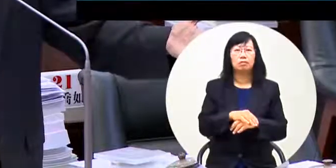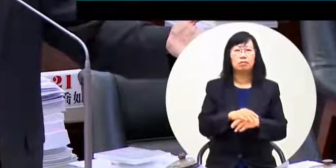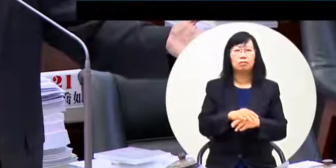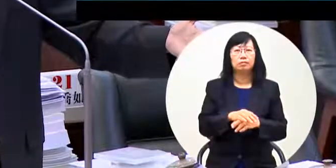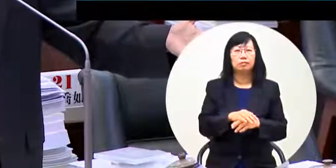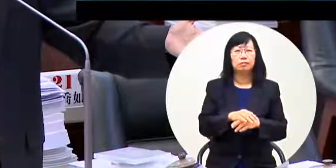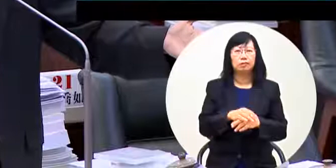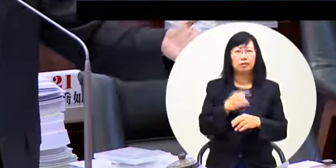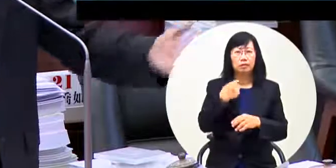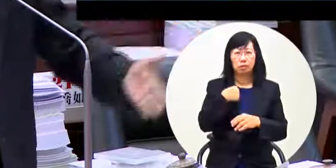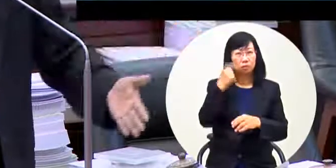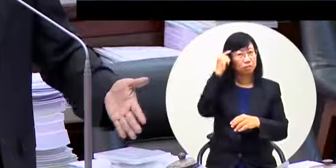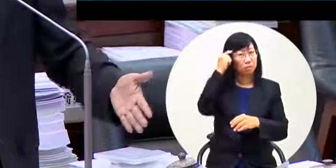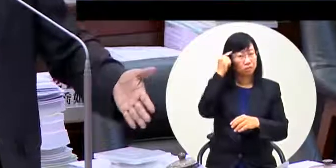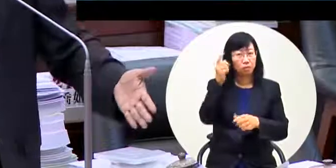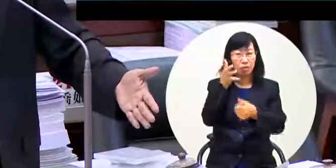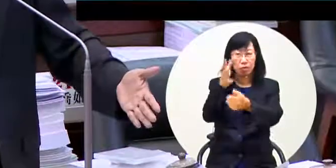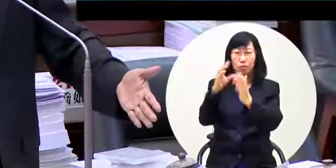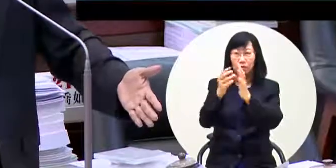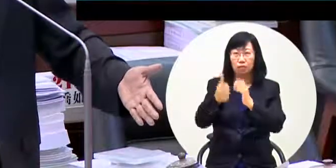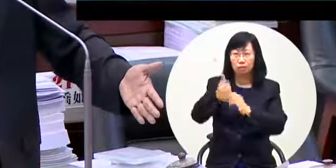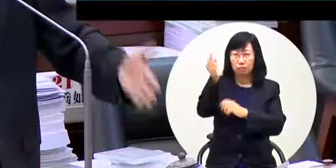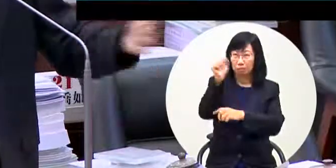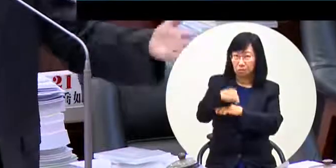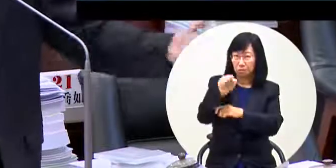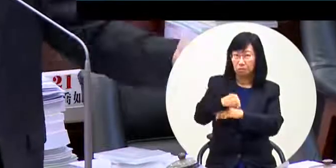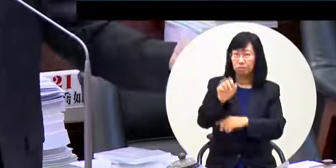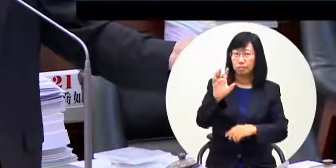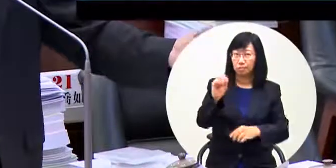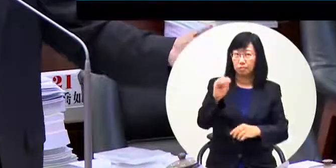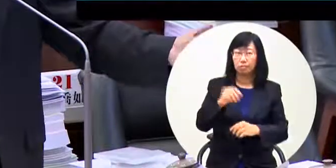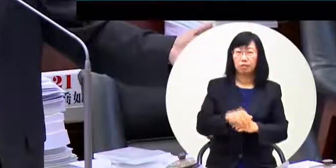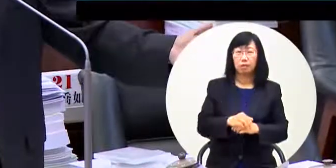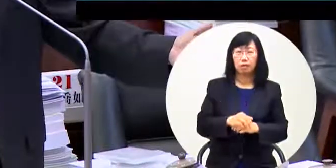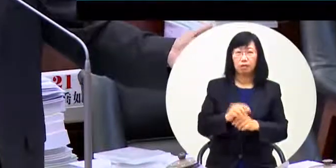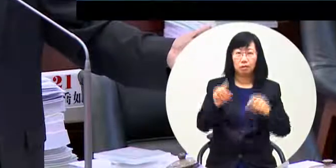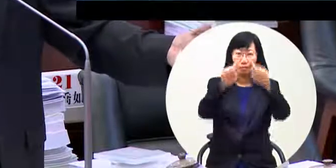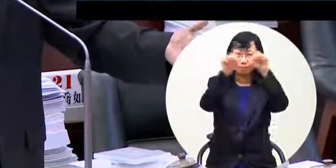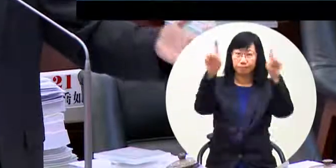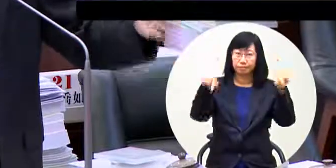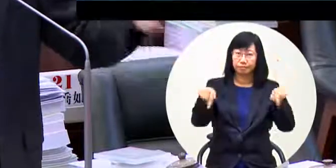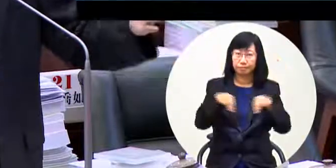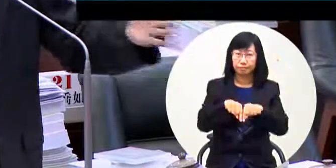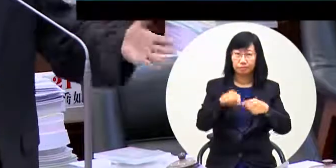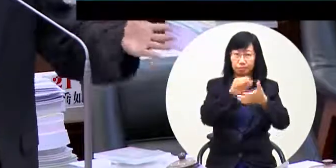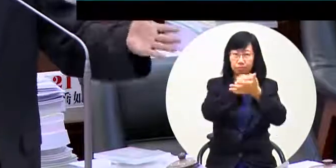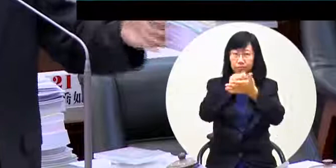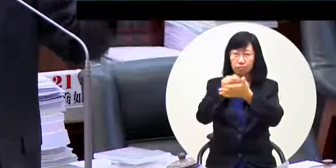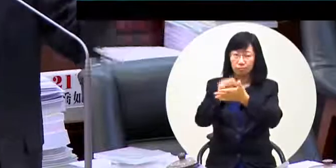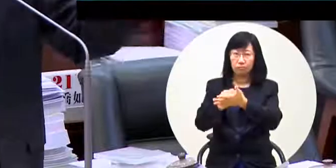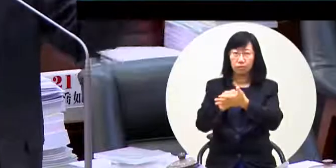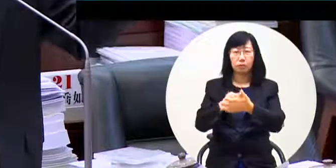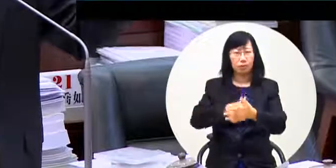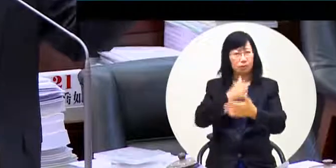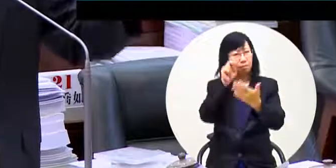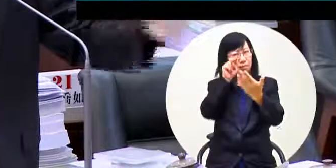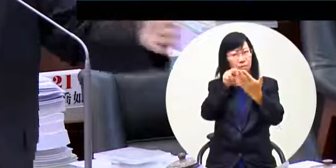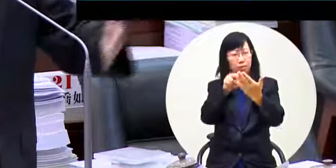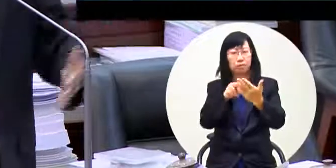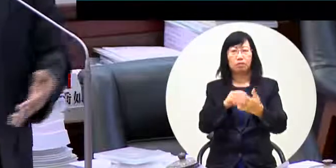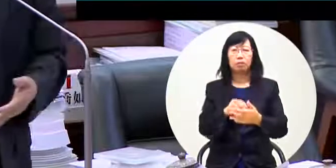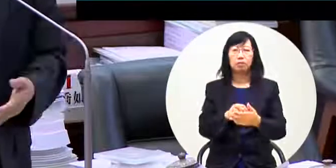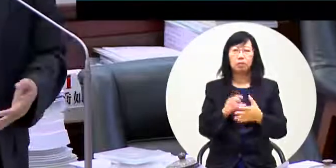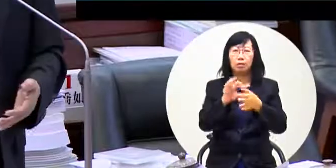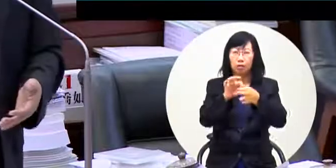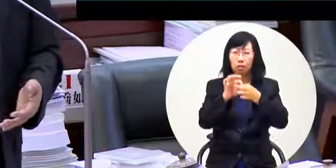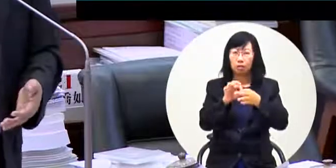你有没有认同？我们从这张图里面，真的是这样。哦，统筹分配权论那个分